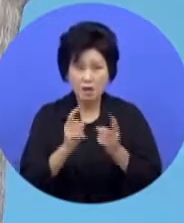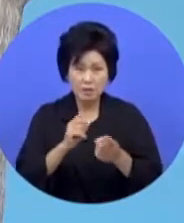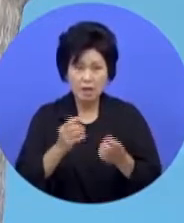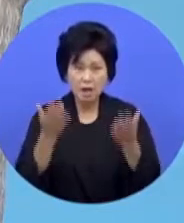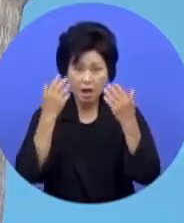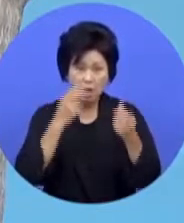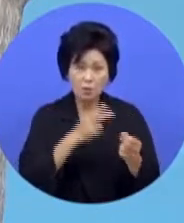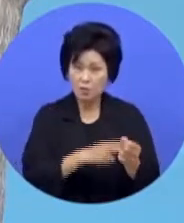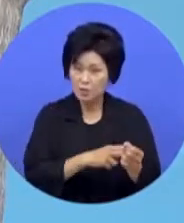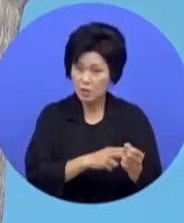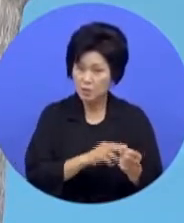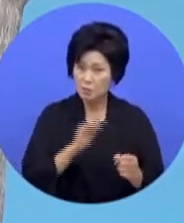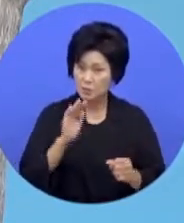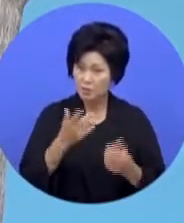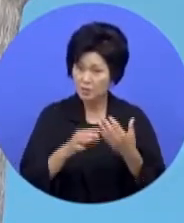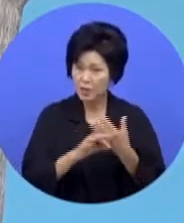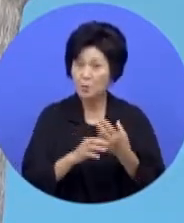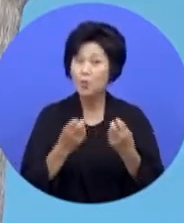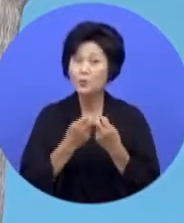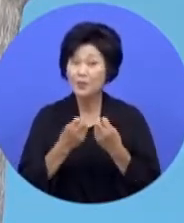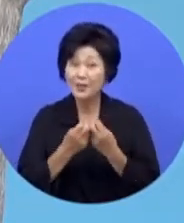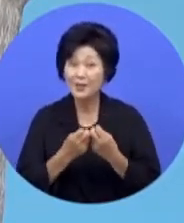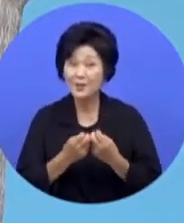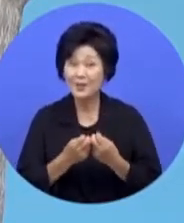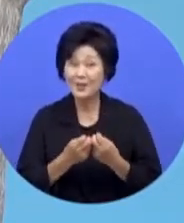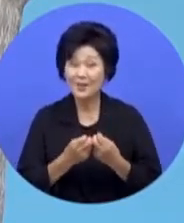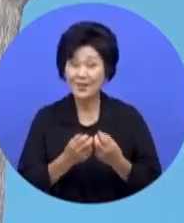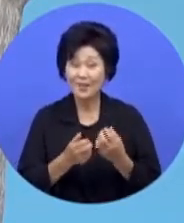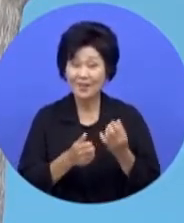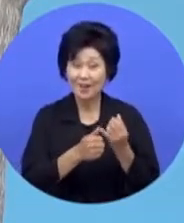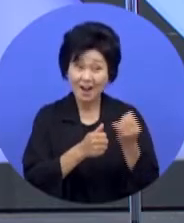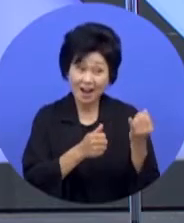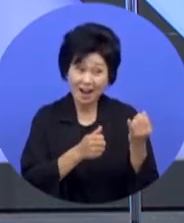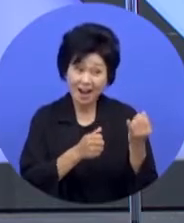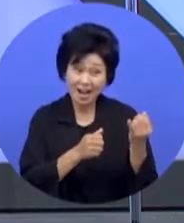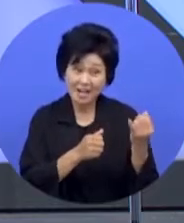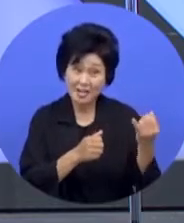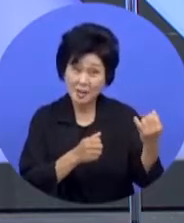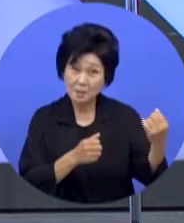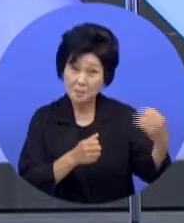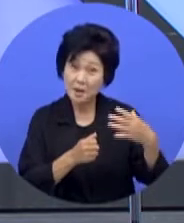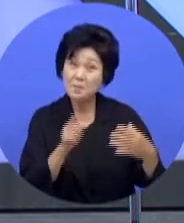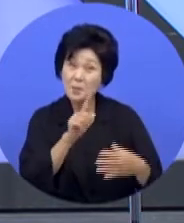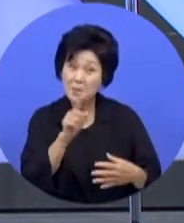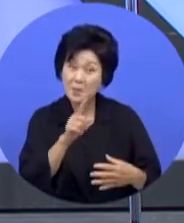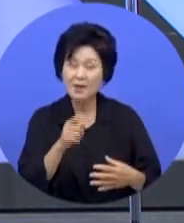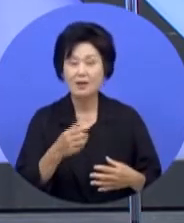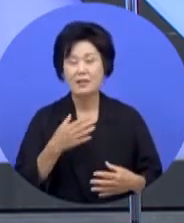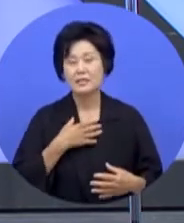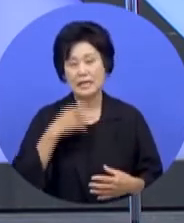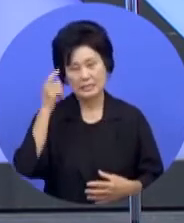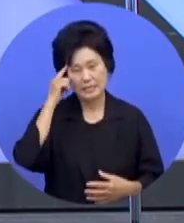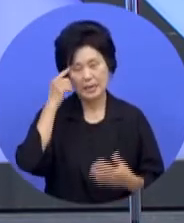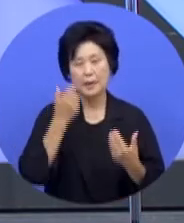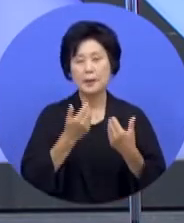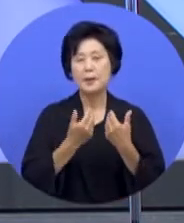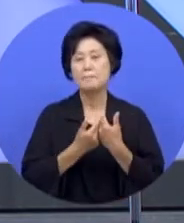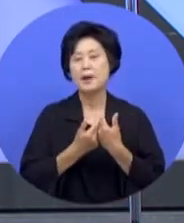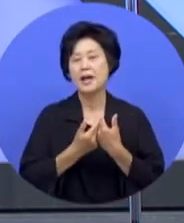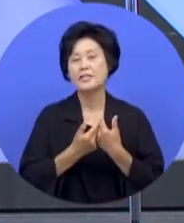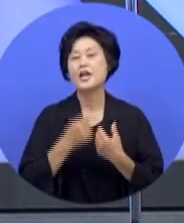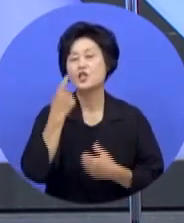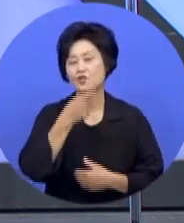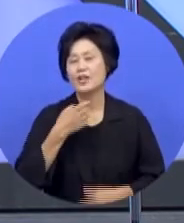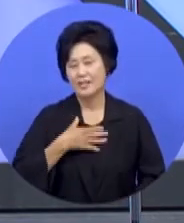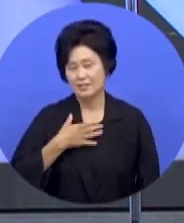그래. 현실이라. 가정의 평화를 위해서. 사모님은 뭐라고 하시던가요? 그래서 저는 반대할 줄 알았거든요. 예. 그랬더니 왜냐하면 이제 그 당시에